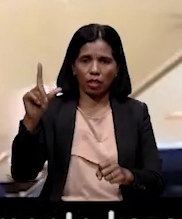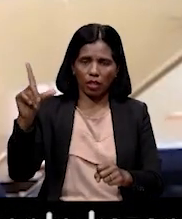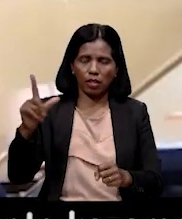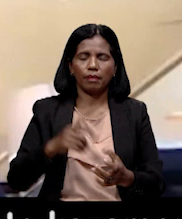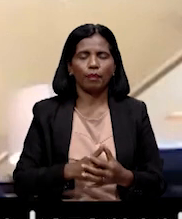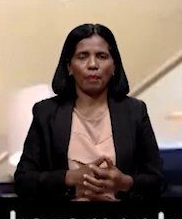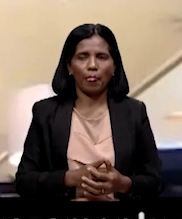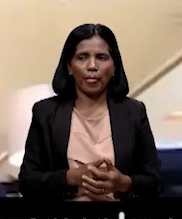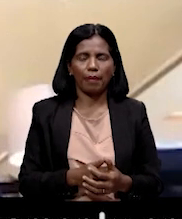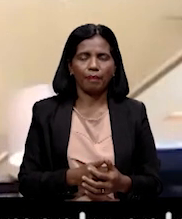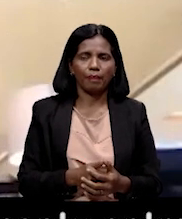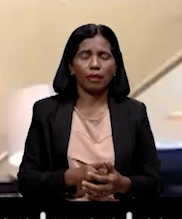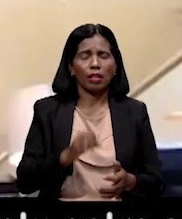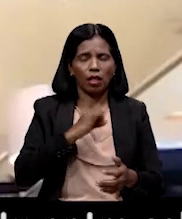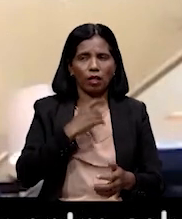In principio audienza ne